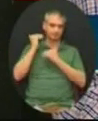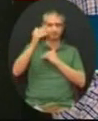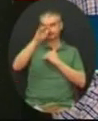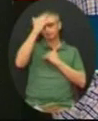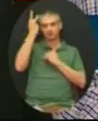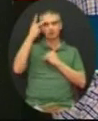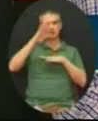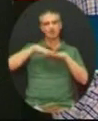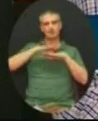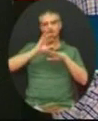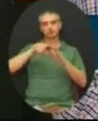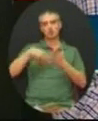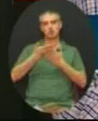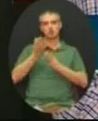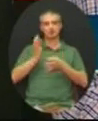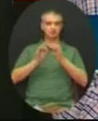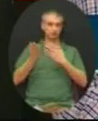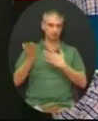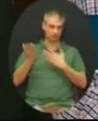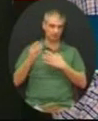מעבר לתפקידו של היועץ המשפטי